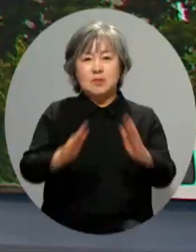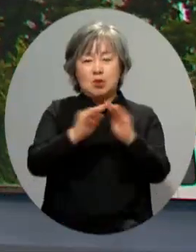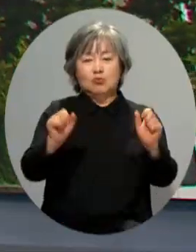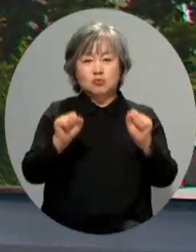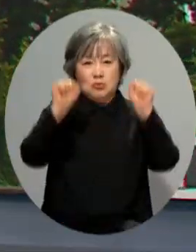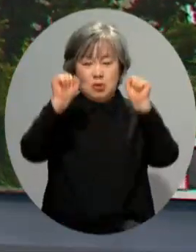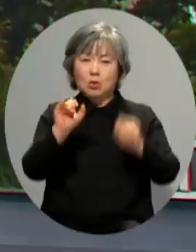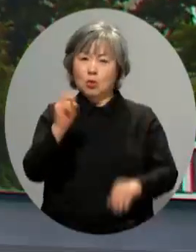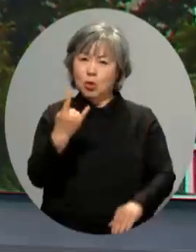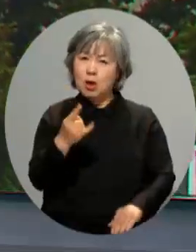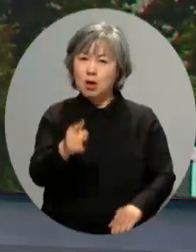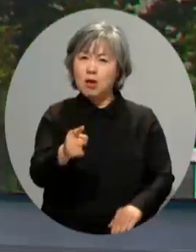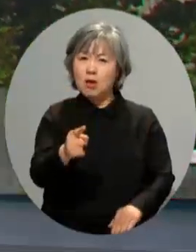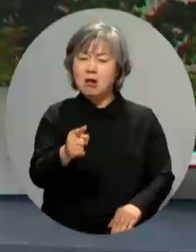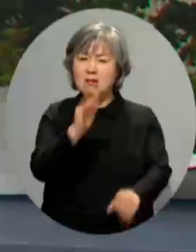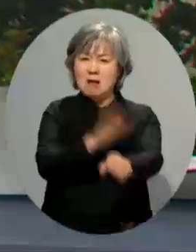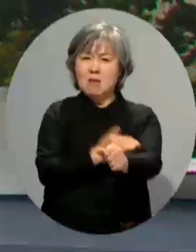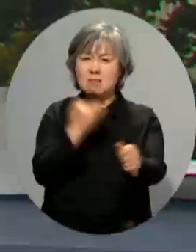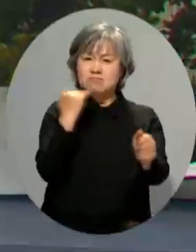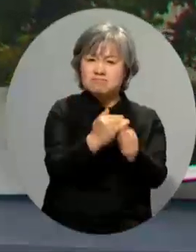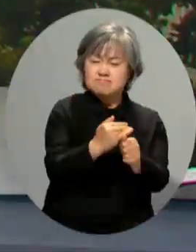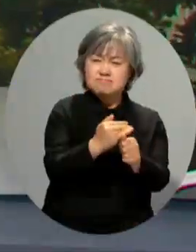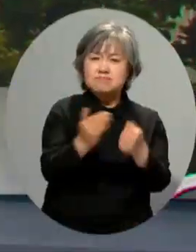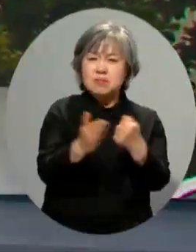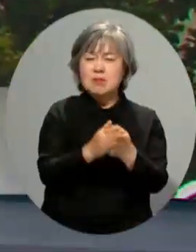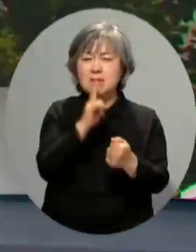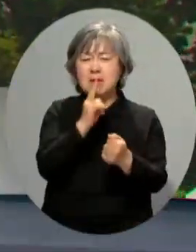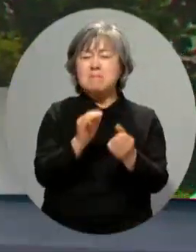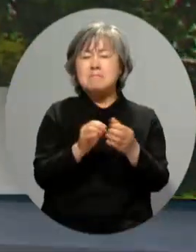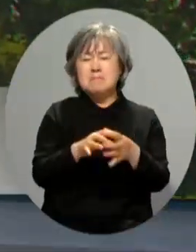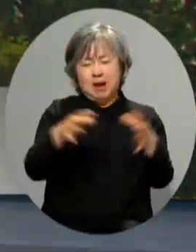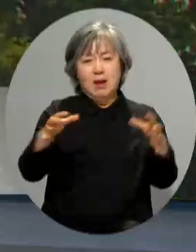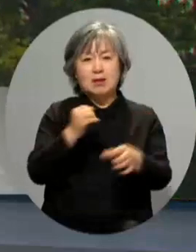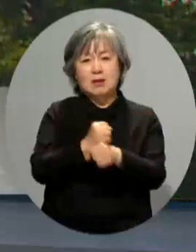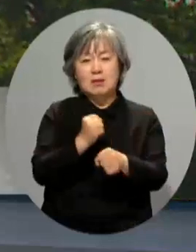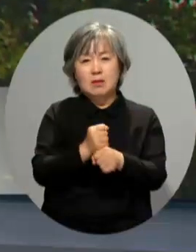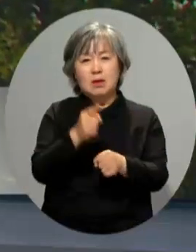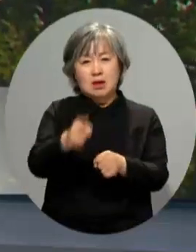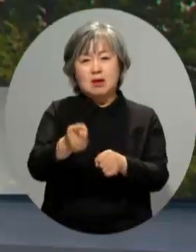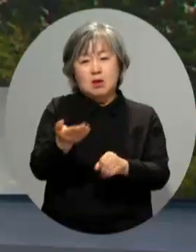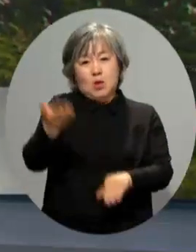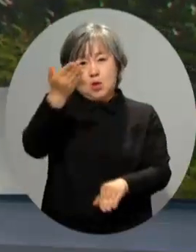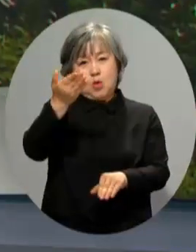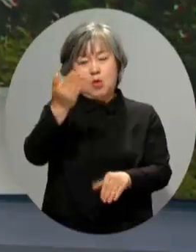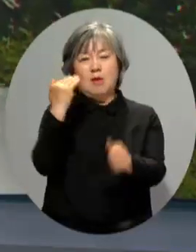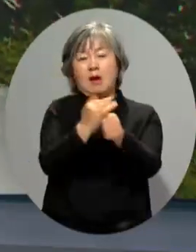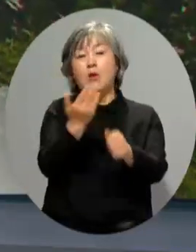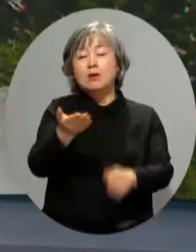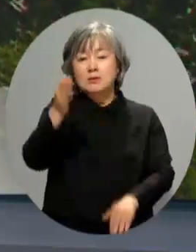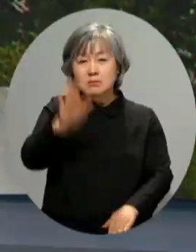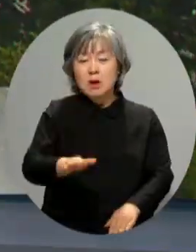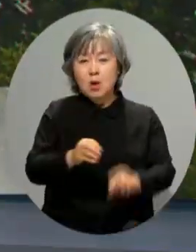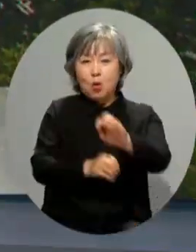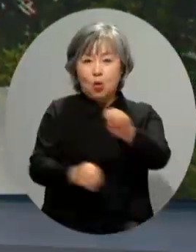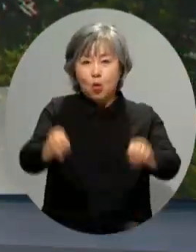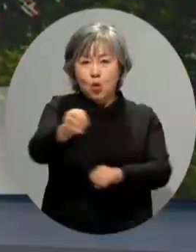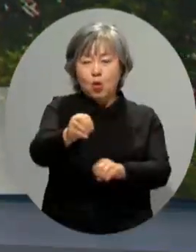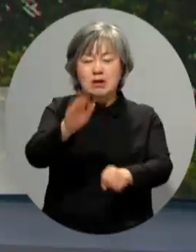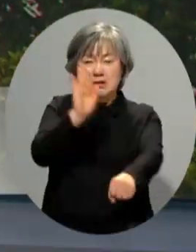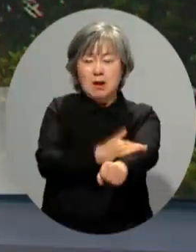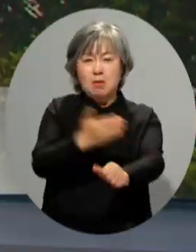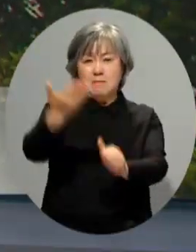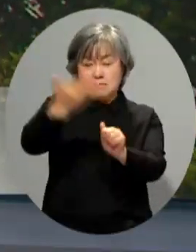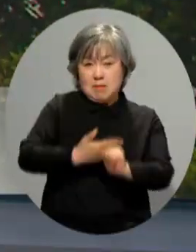전북체육회가 요즘 부당해고 논란으로 소란합니다. 비위를 문제 삼아 복수의 간부급 직원을 해고했지만 오히려